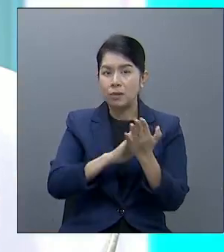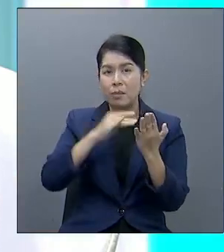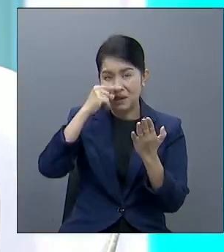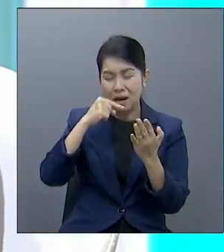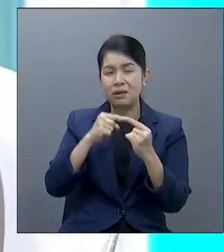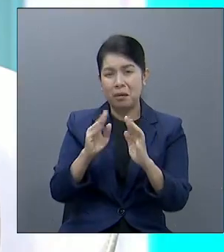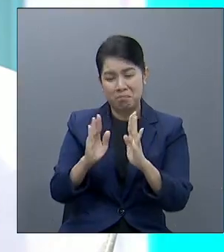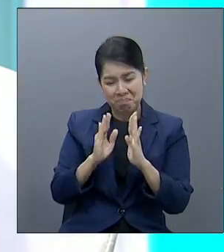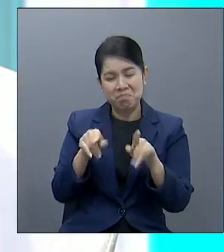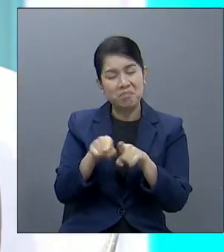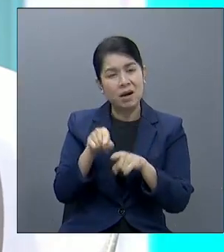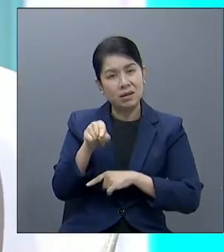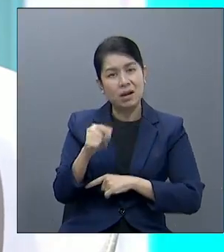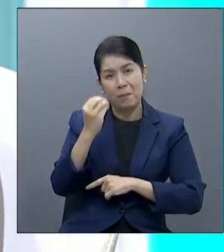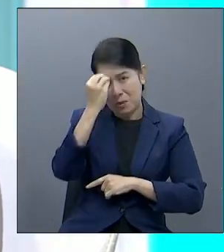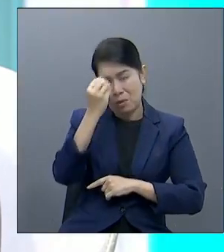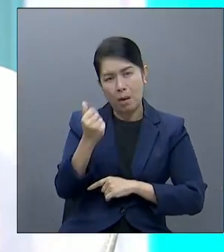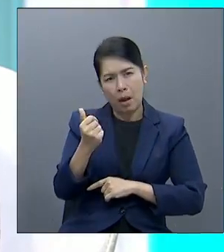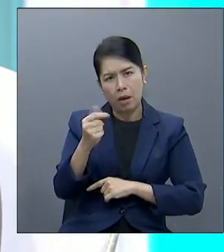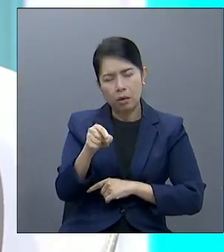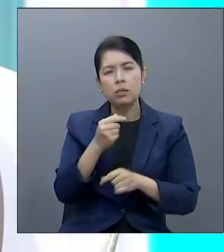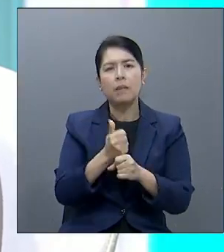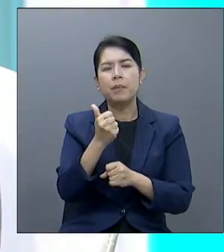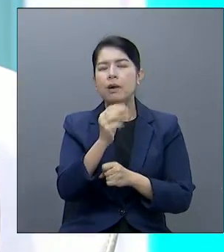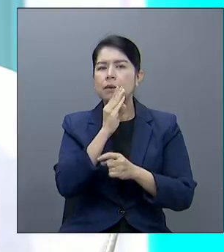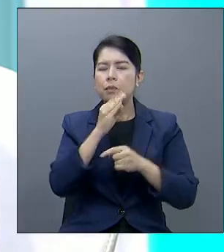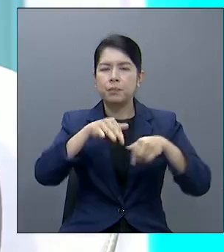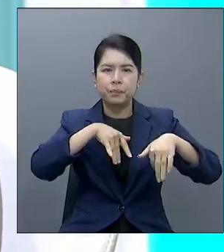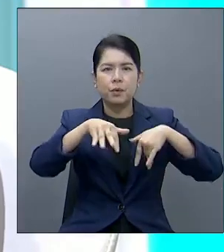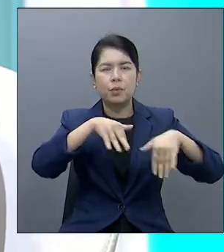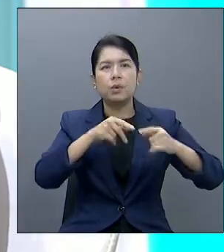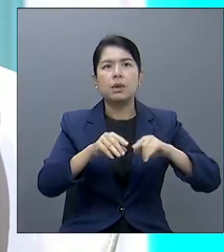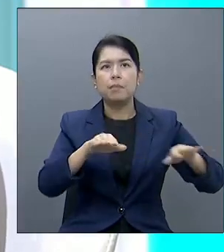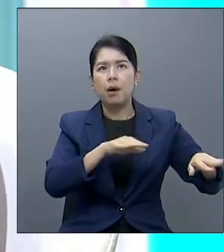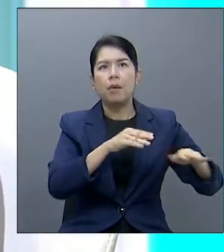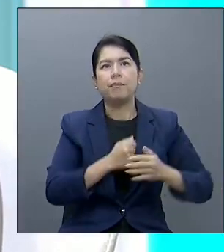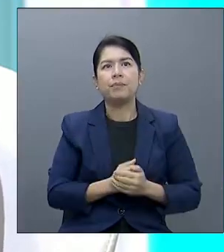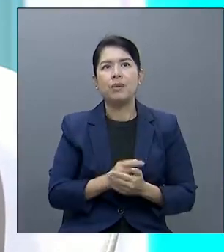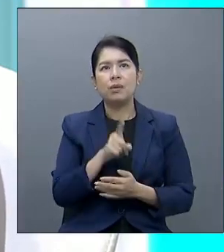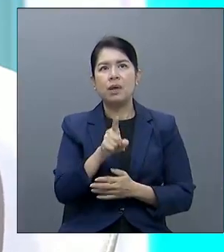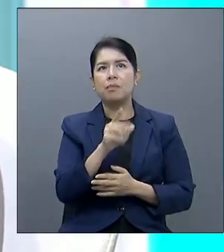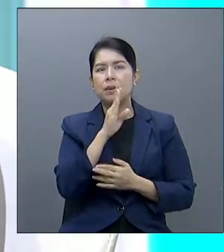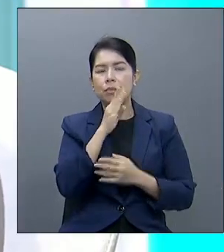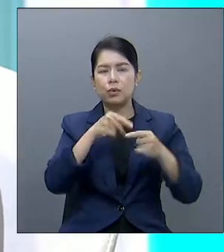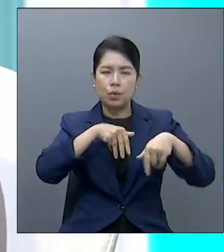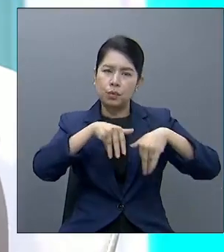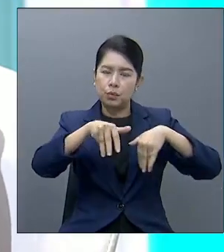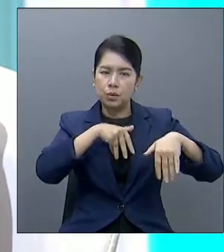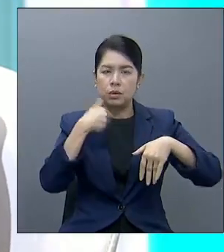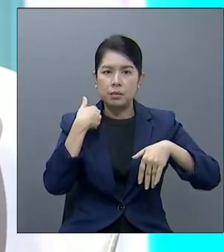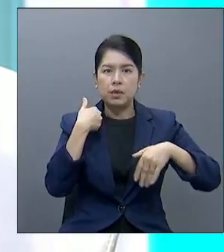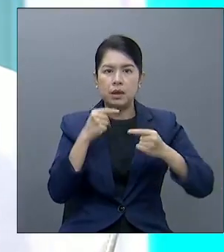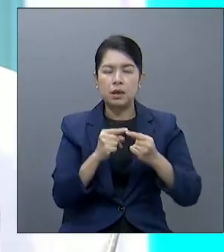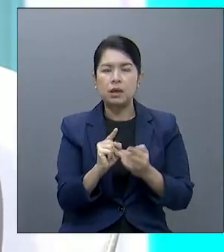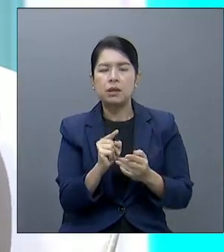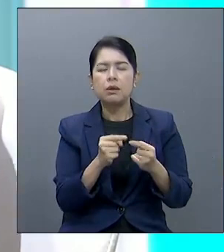ว่ามันสามารถเกิดได้ที่ชุมชนที่พร้อมแล้วก็อยากทำเพราะจริงๆอะค่ะทุกคนเป็นลูกหลานในชุมชนอย่างพญาแมงลาย